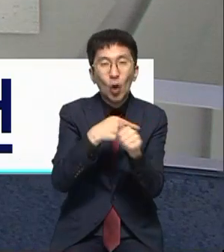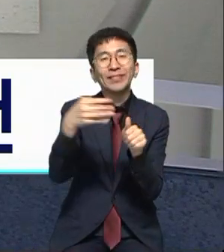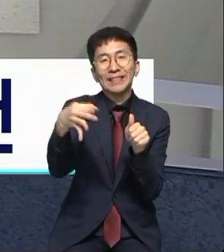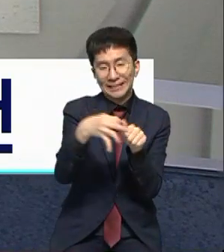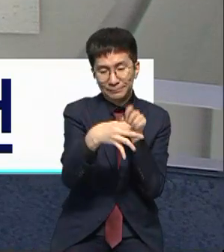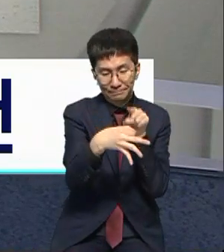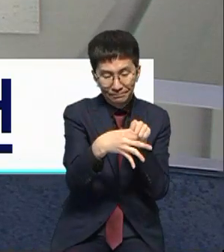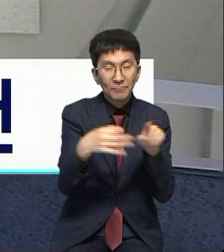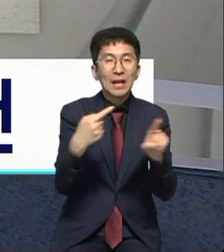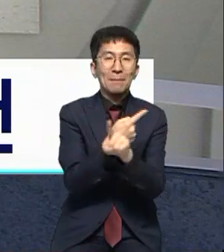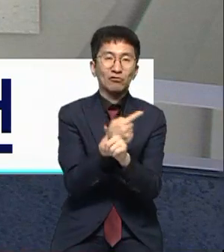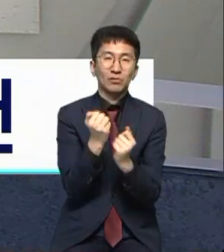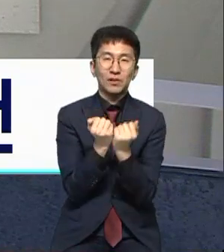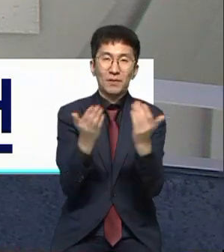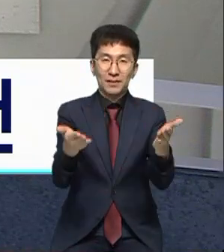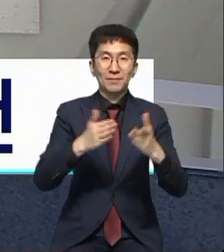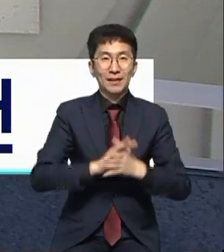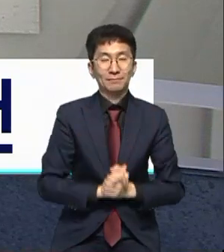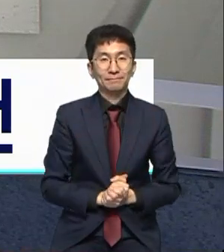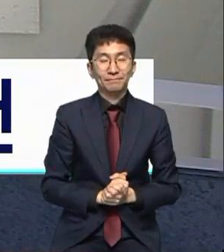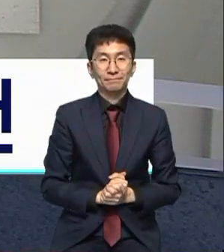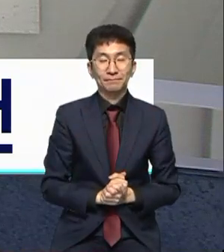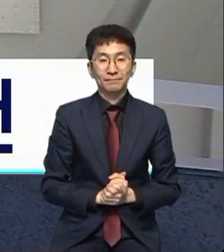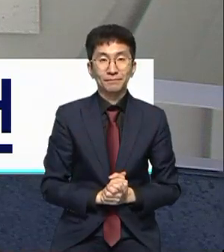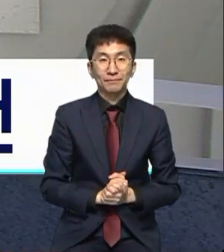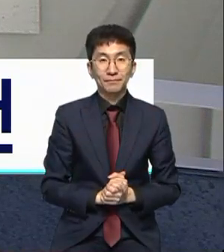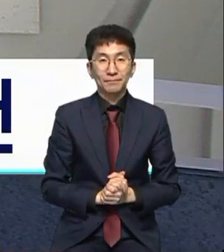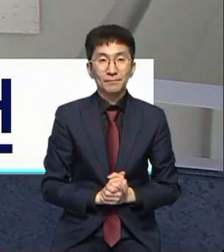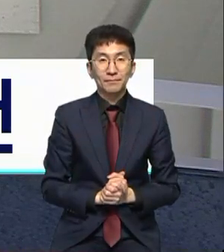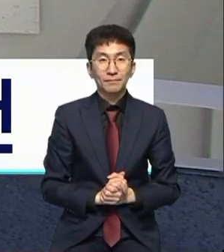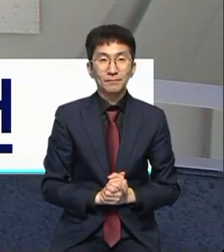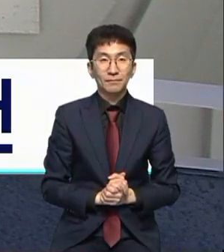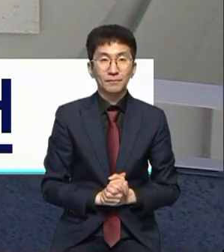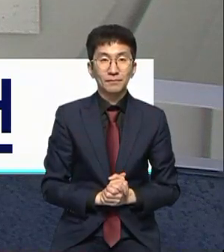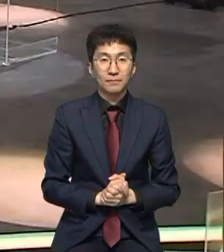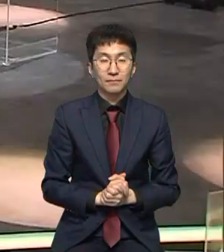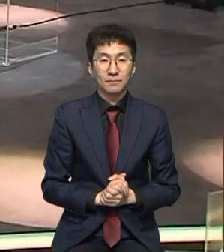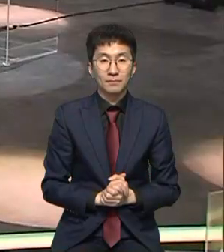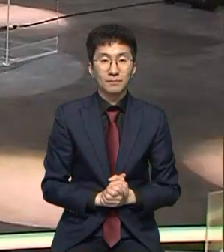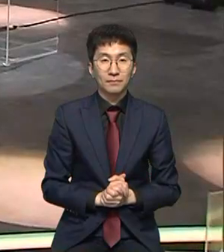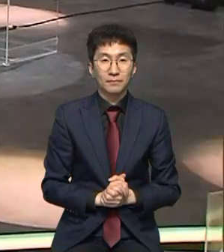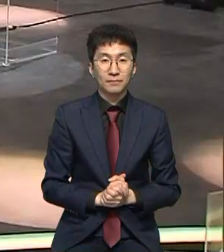연금 개혁 문제를 살펴보겠습니다. 엄민재 기자가 전하겠습니다.